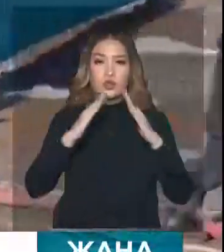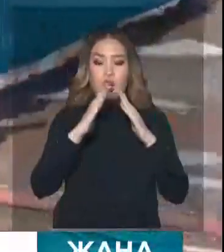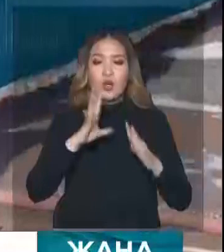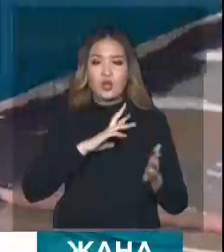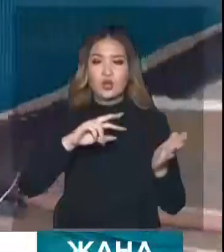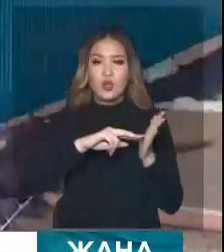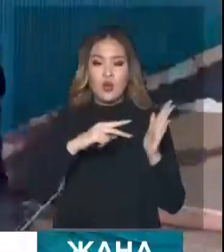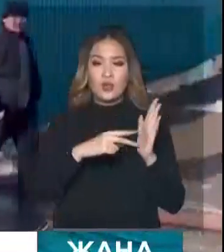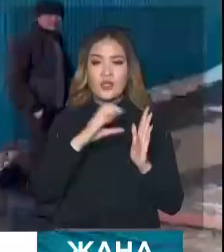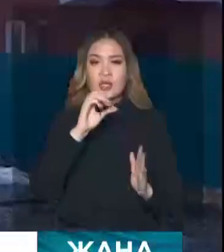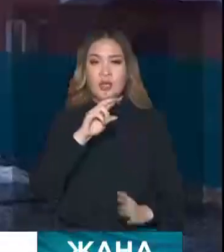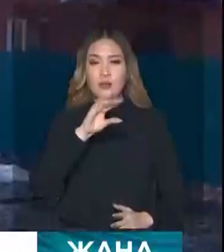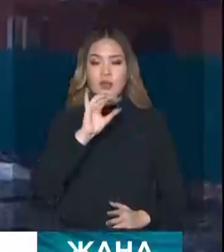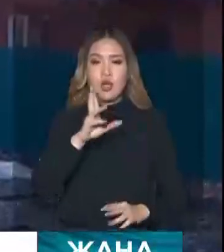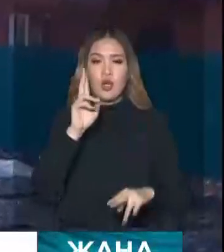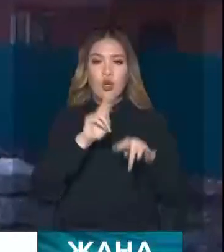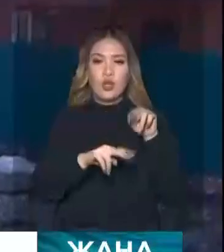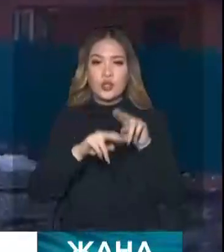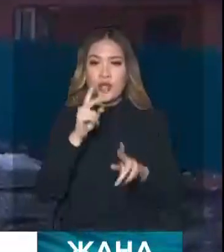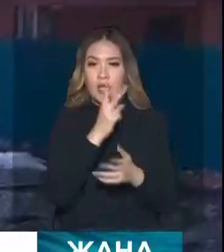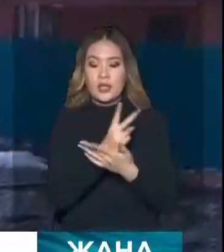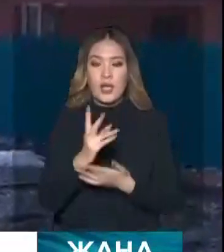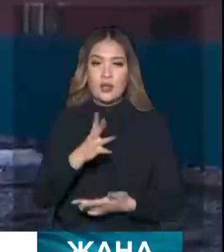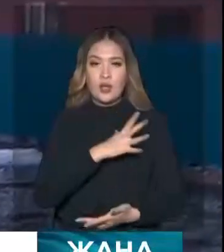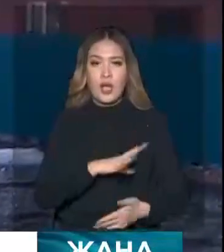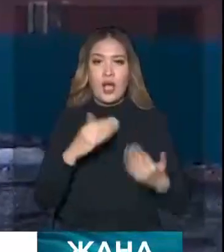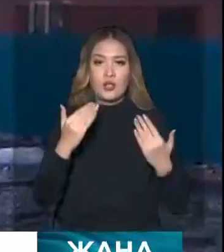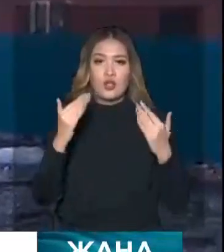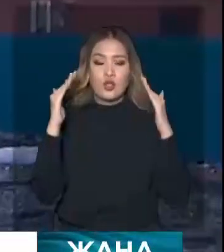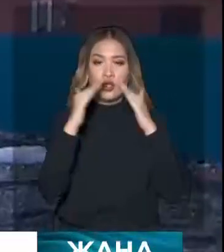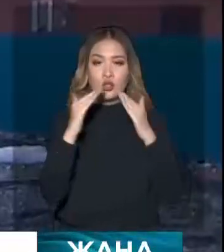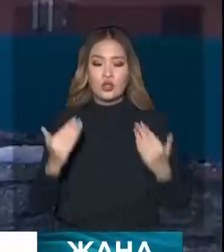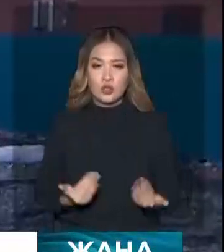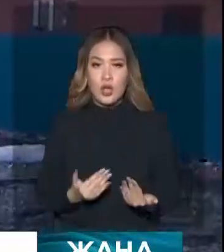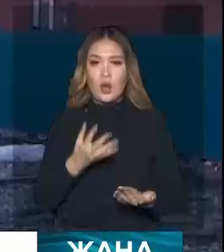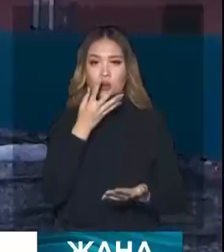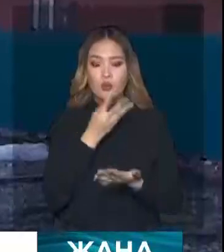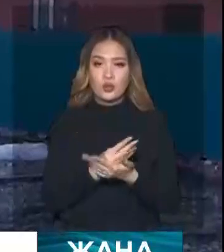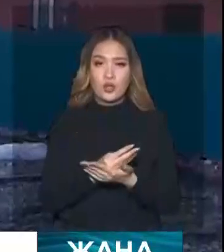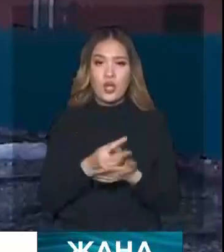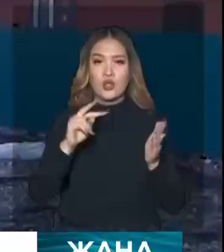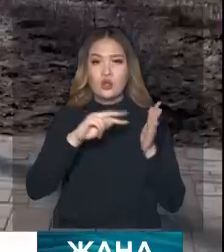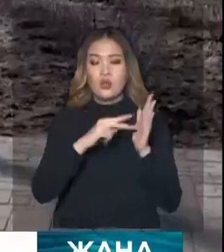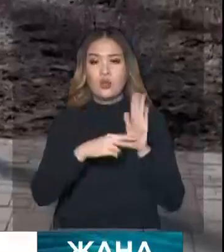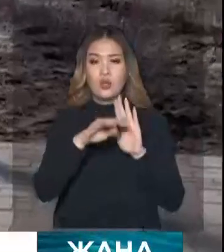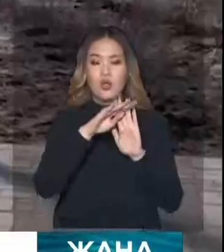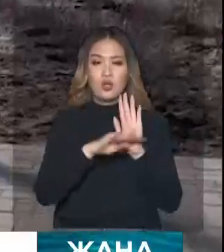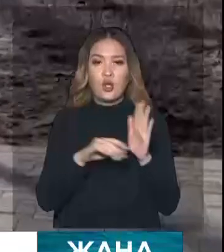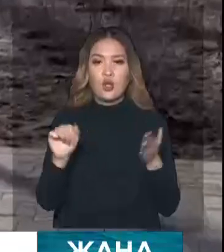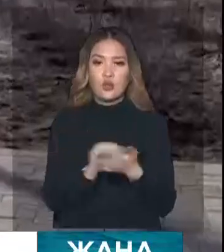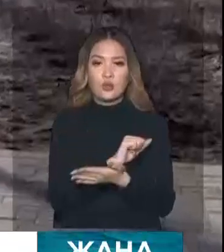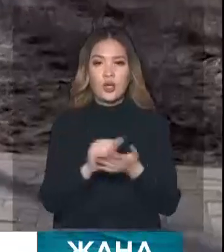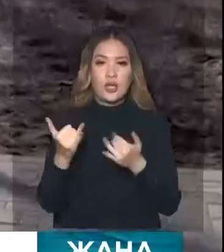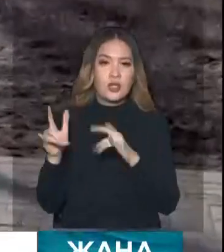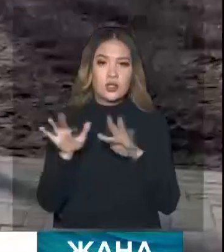жобада септиктердің құрылысы қарастырылмаған. Қазір тұрғын үйлердің жеке кәрізіне жобалық сметалық құжаттама жасау